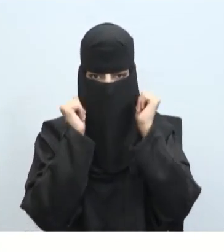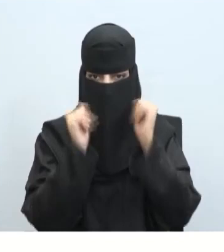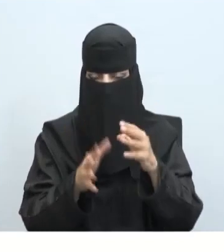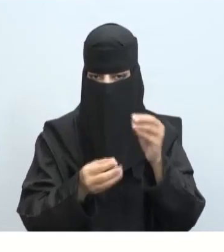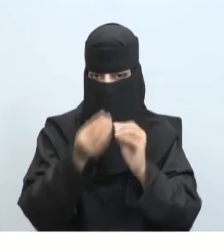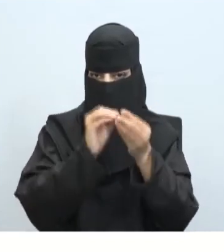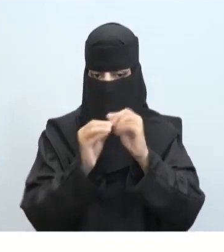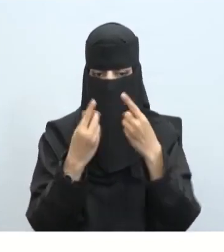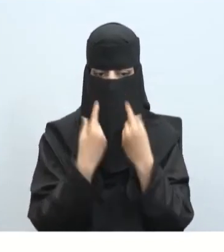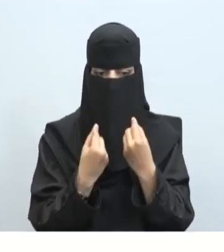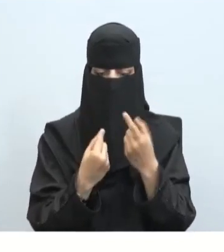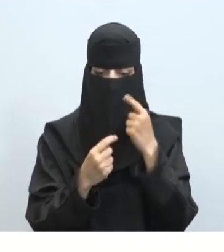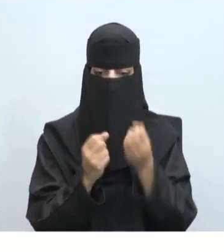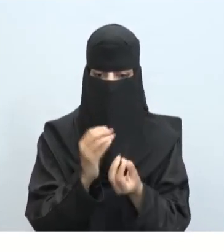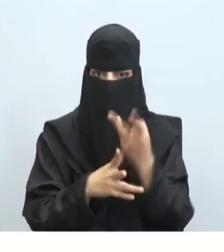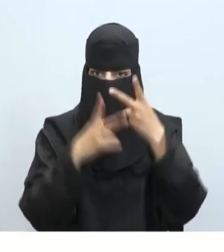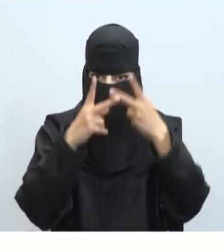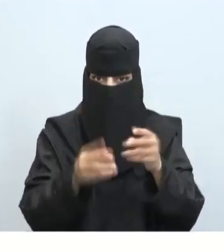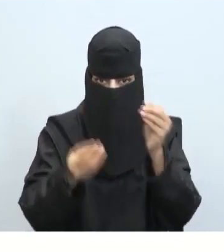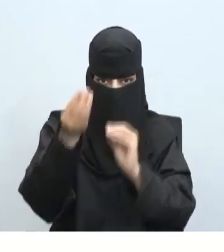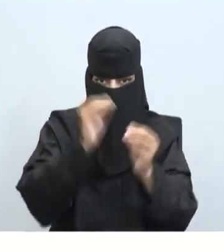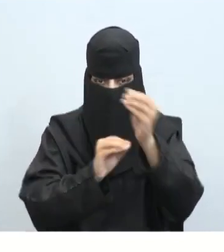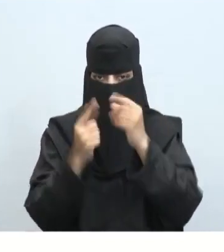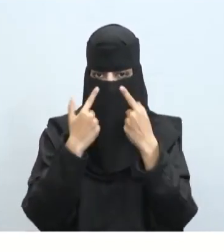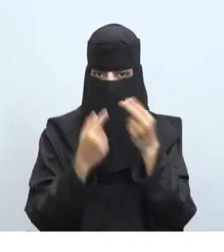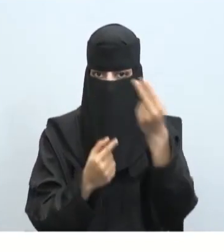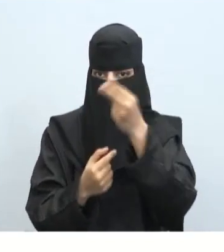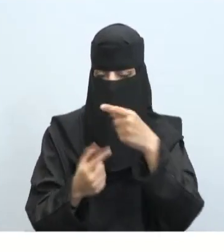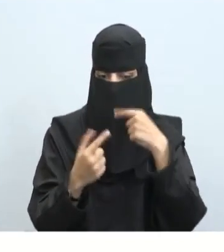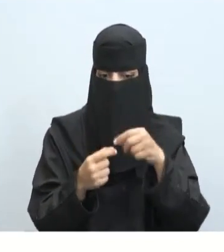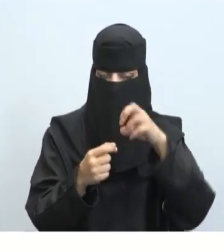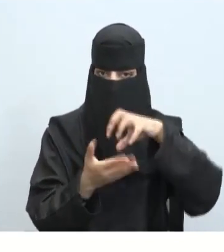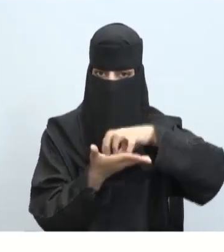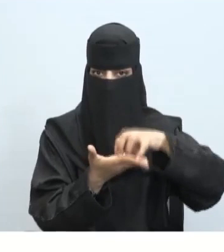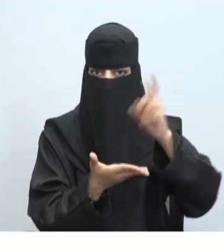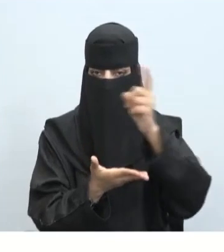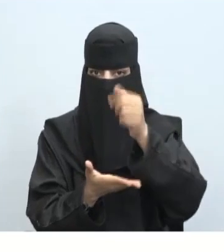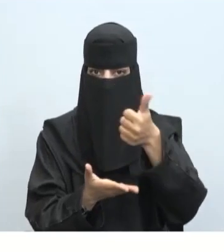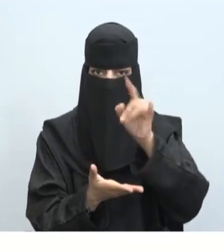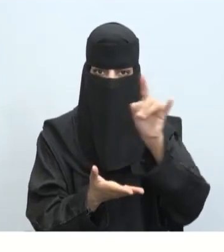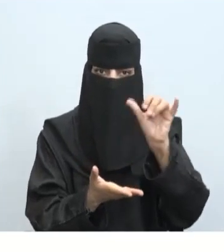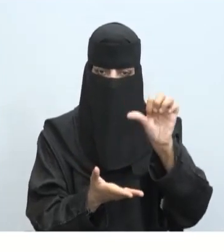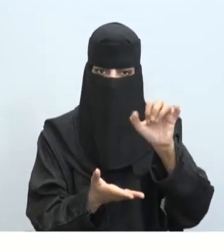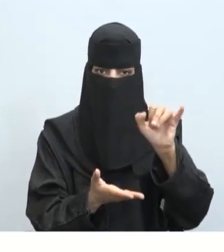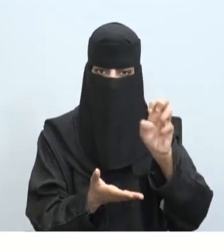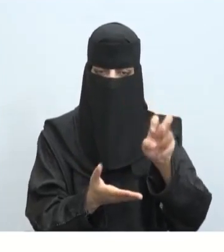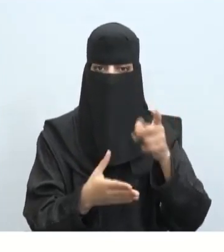تظهر العنايه ببناء القصور الا في عصر خلفاء الدوله الامويه